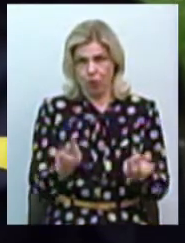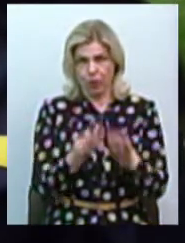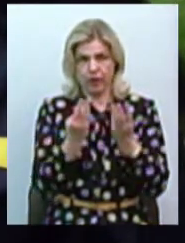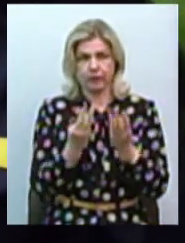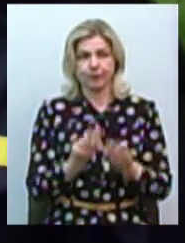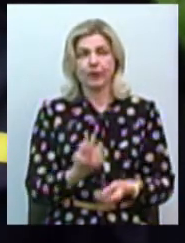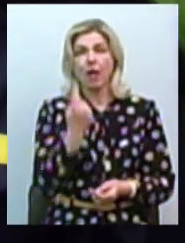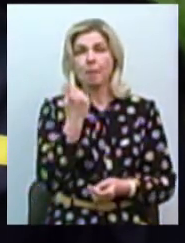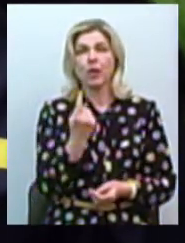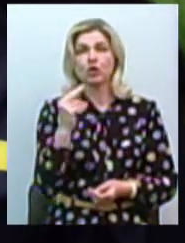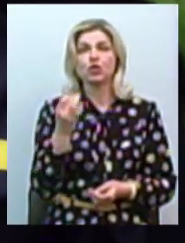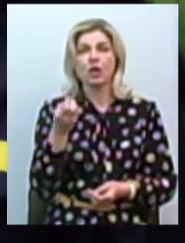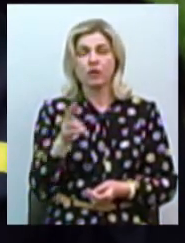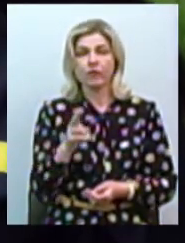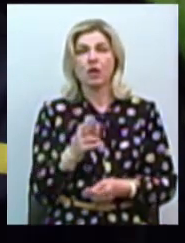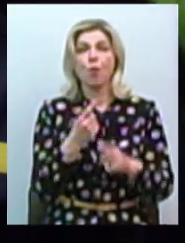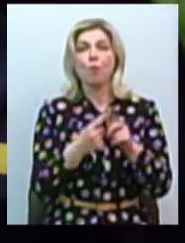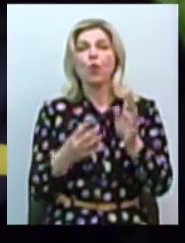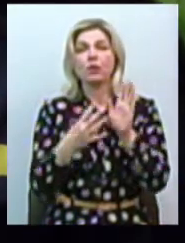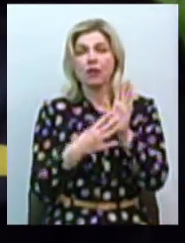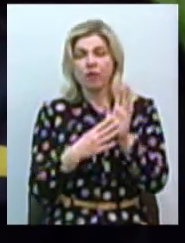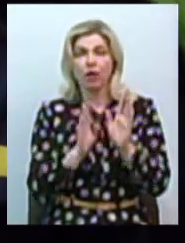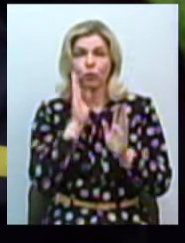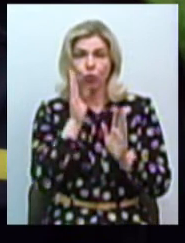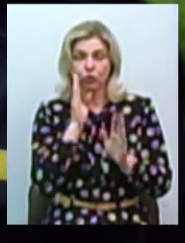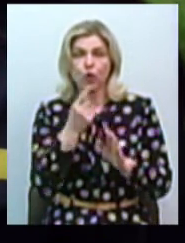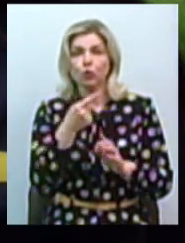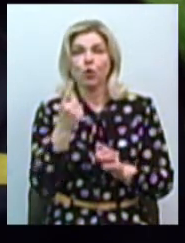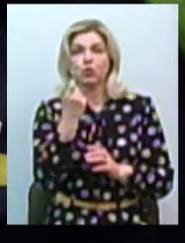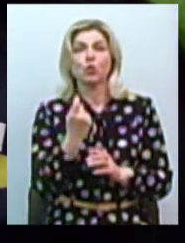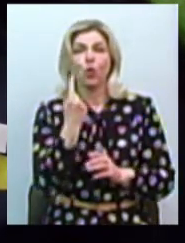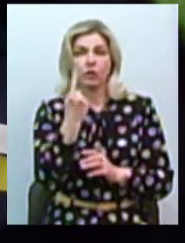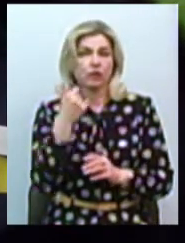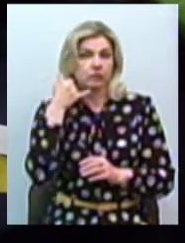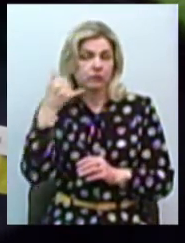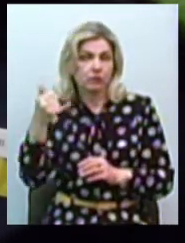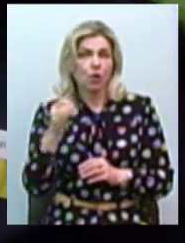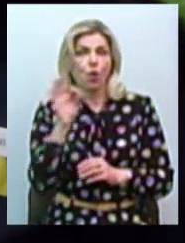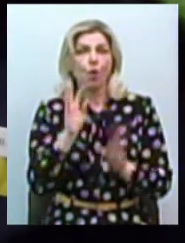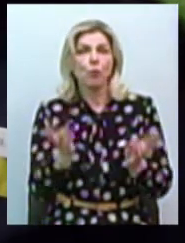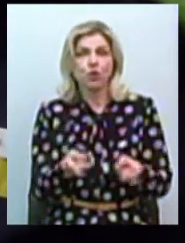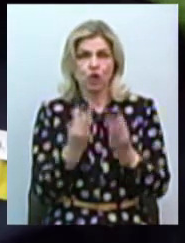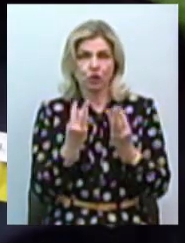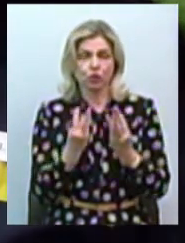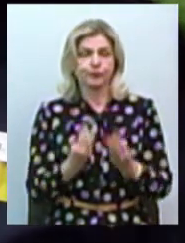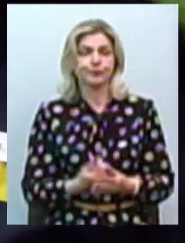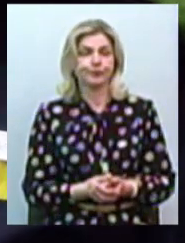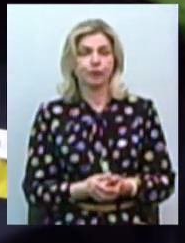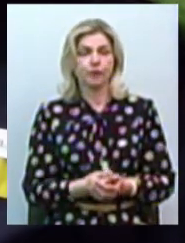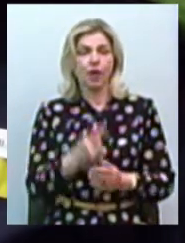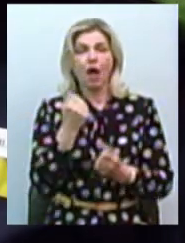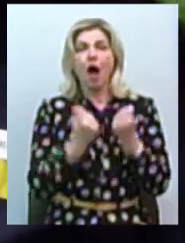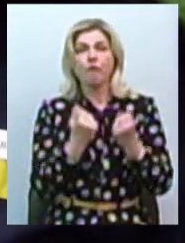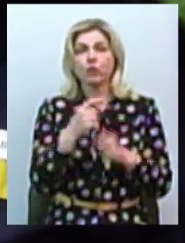червня о пів на 9 за екстреним номером 101 надійшло повідомлення про пожежу автокрану